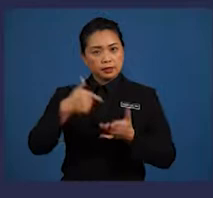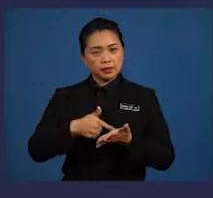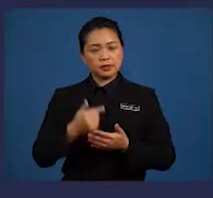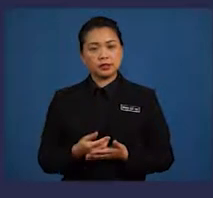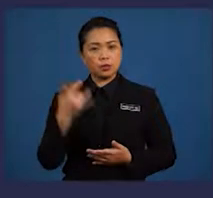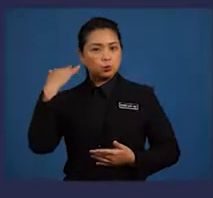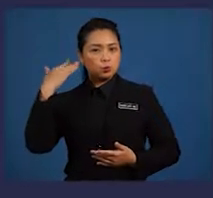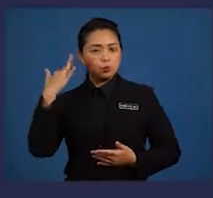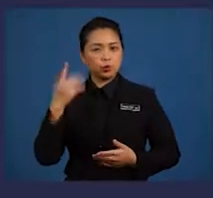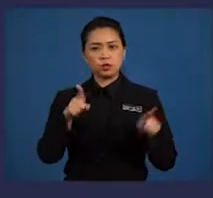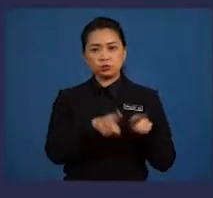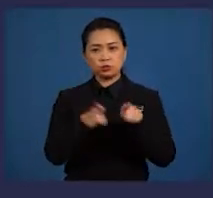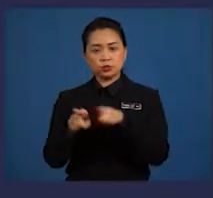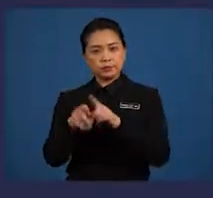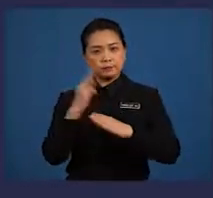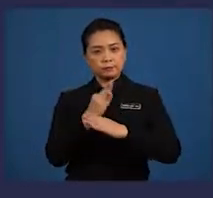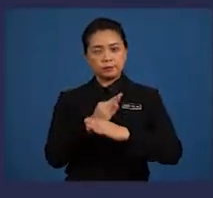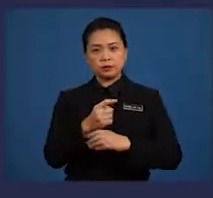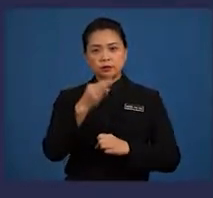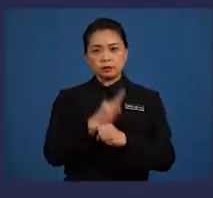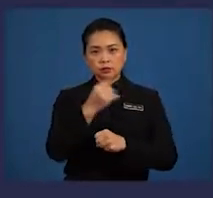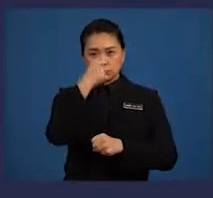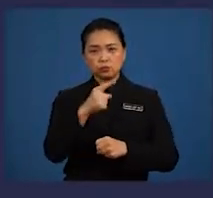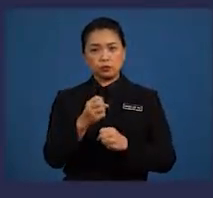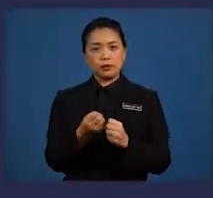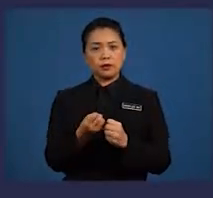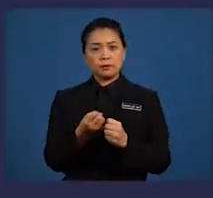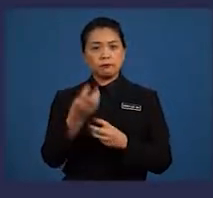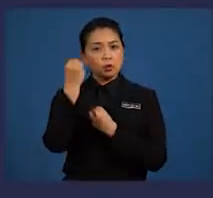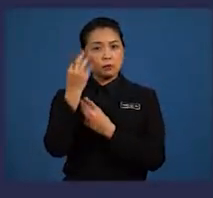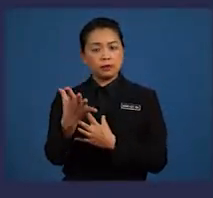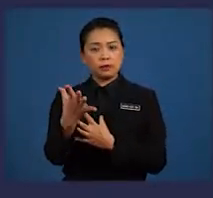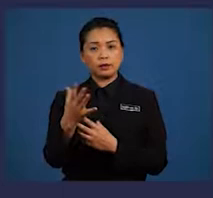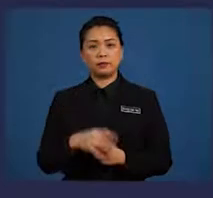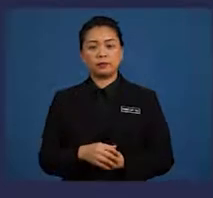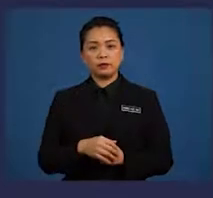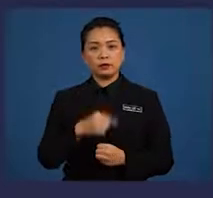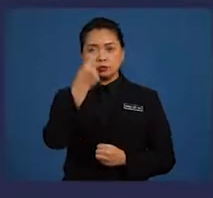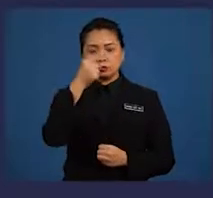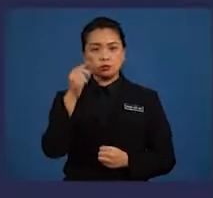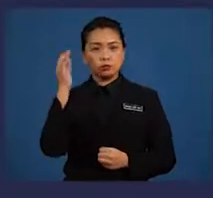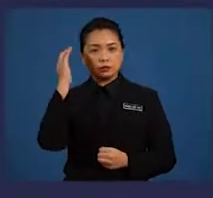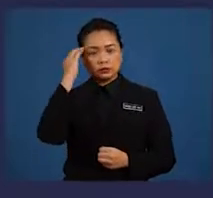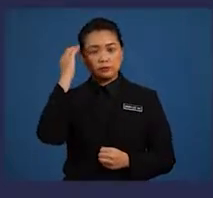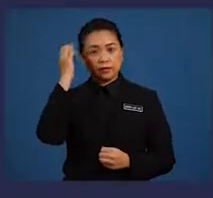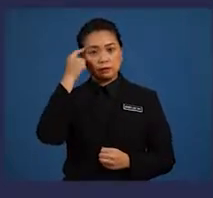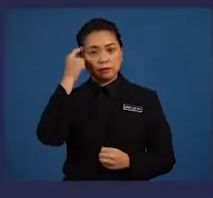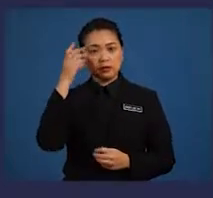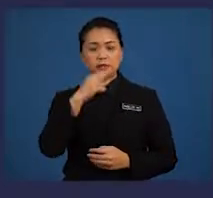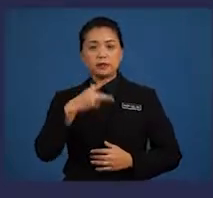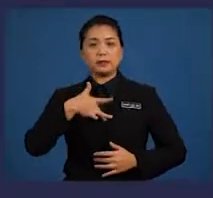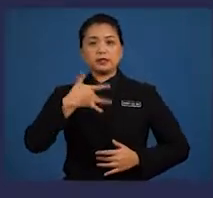bunyi juga berfungsi untuk meneguhkan message menentukan keadaan pikiran atau perasaan